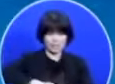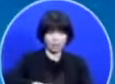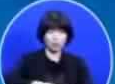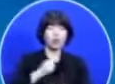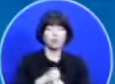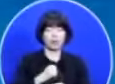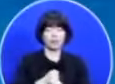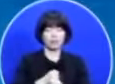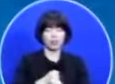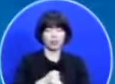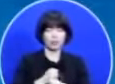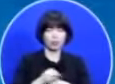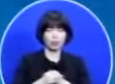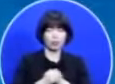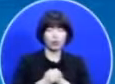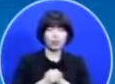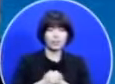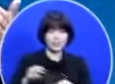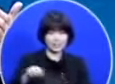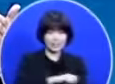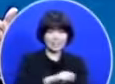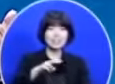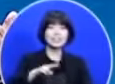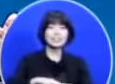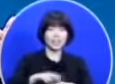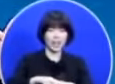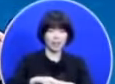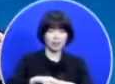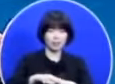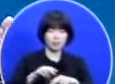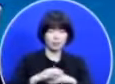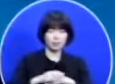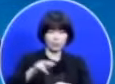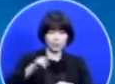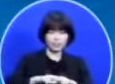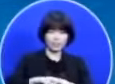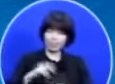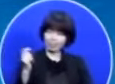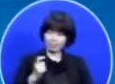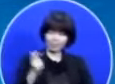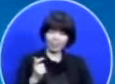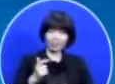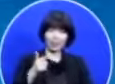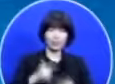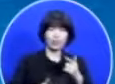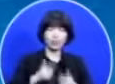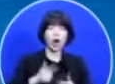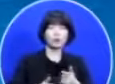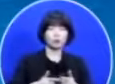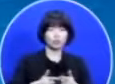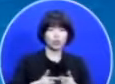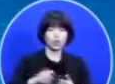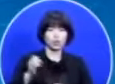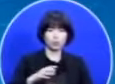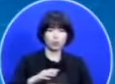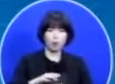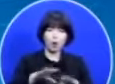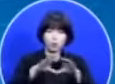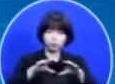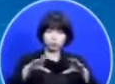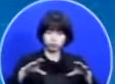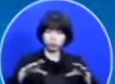있다는 거예요 특히 의자가 그렇습니다 의자가 아주 딱딱한 나무의자에 별로 쿠션도 없고